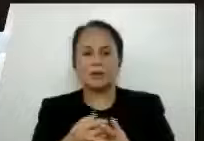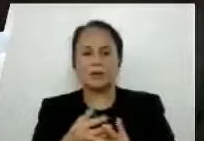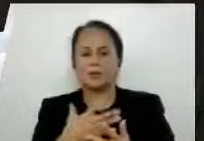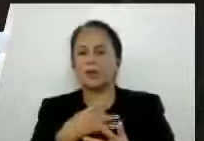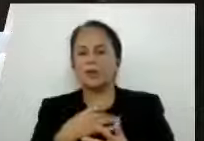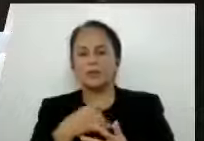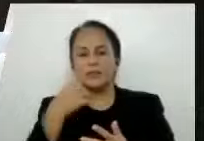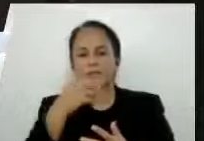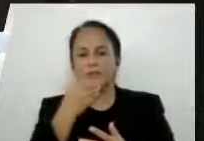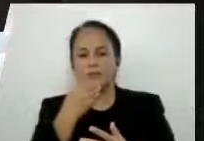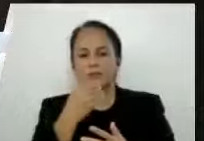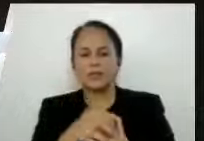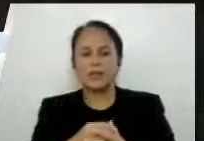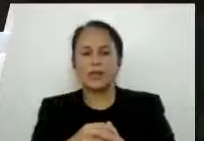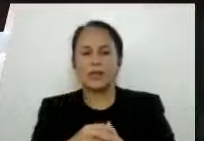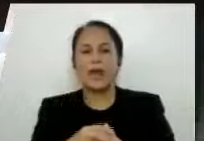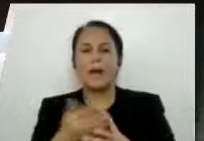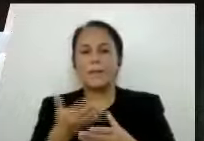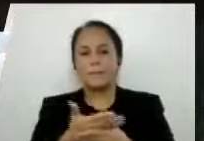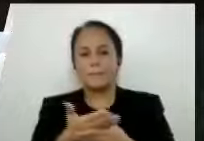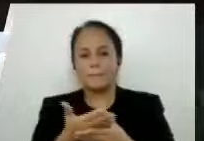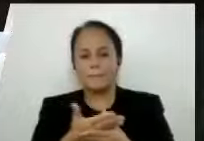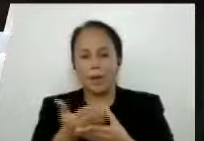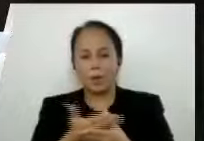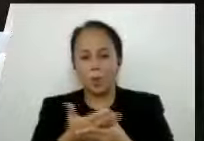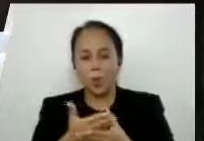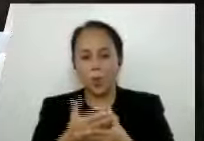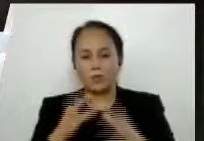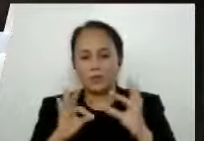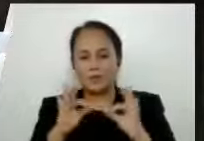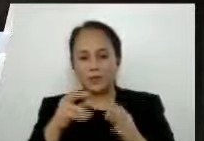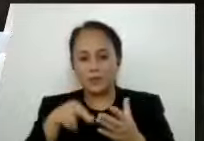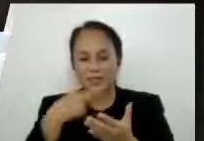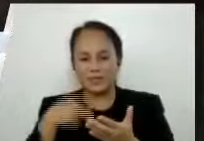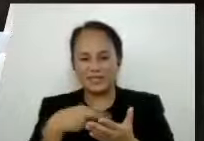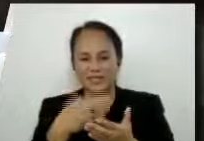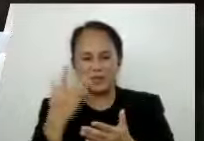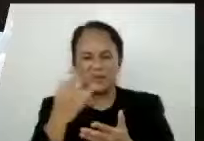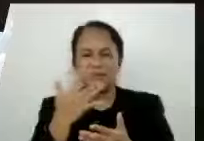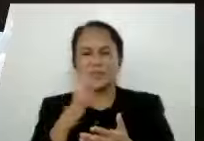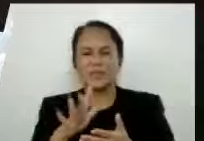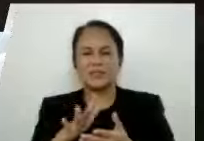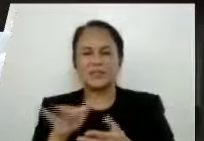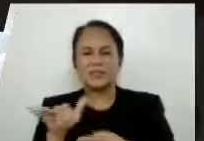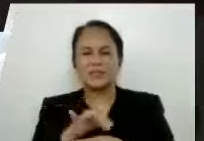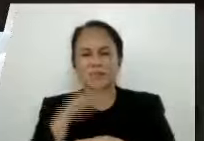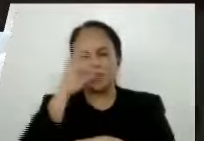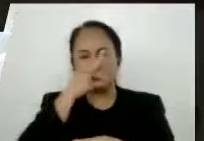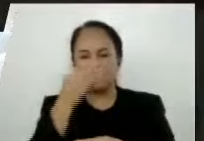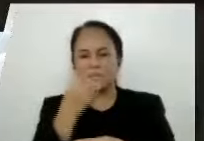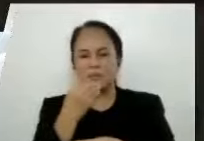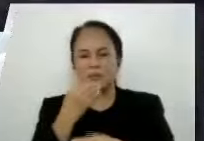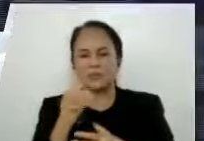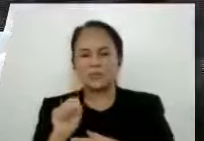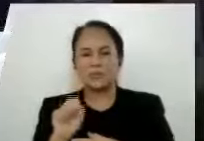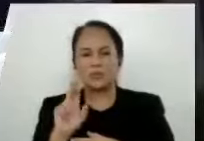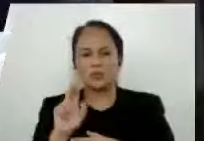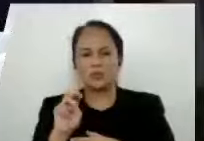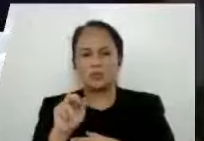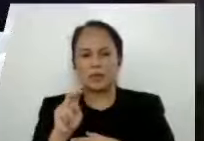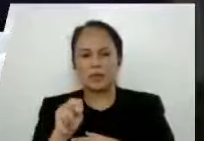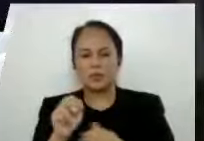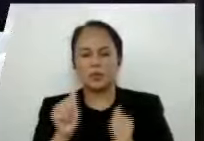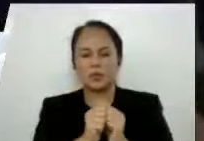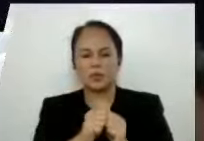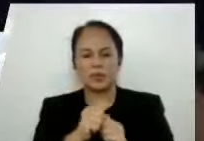sticky rice po. Bakit po? Masarap kasi parang siyang Filipino food na suman. Pero may mango. Pad thai